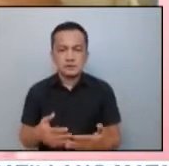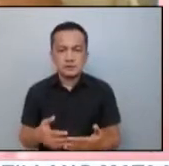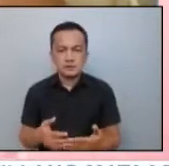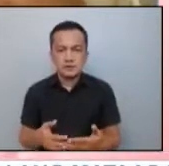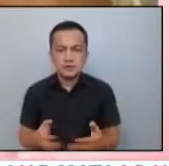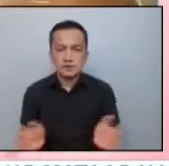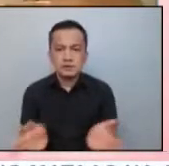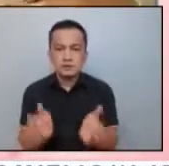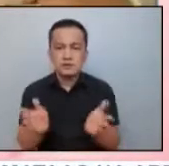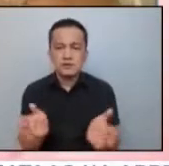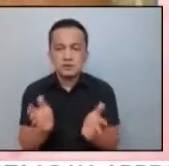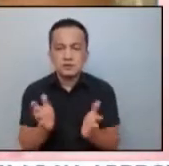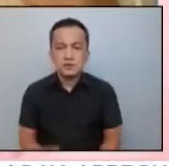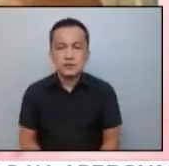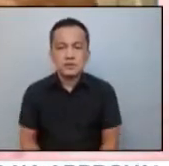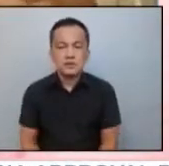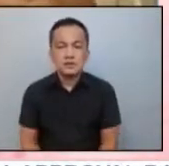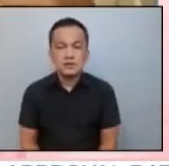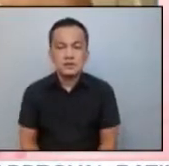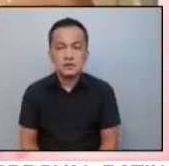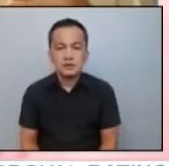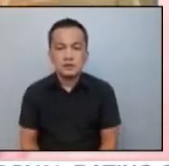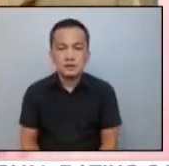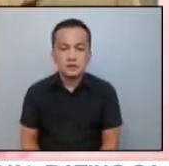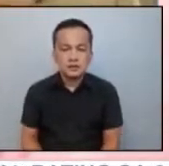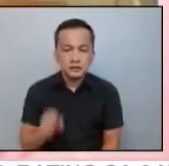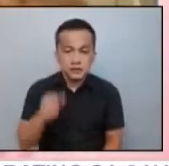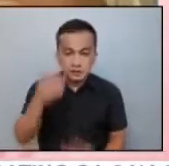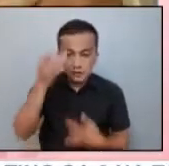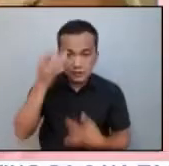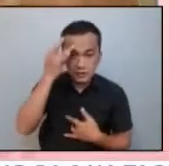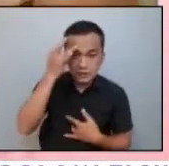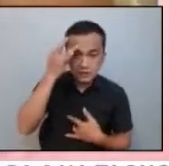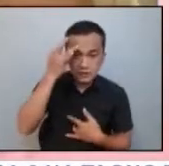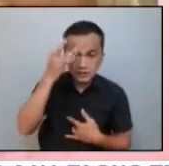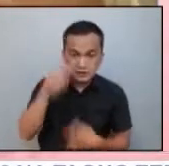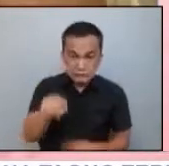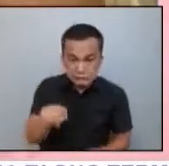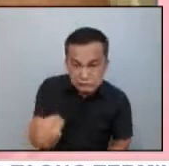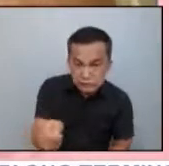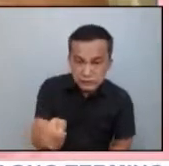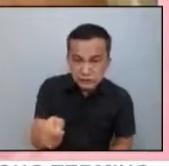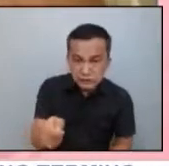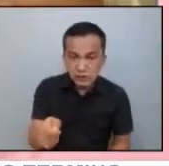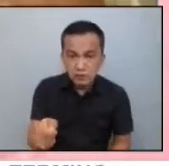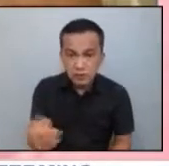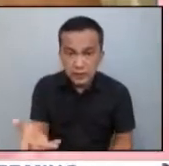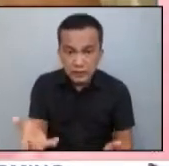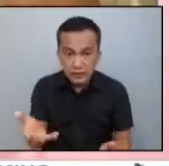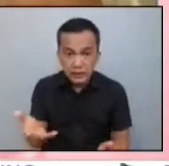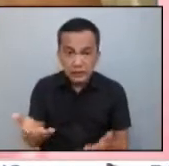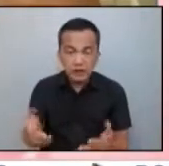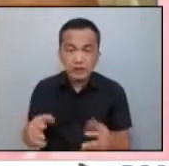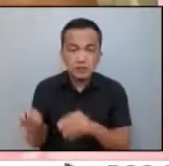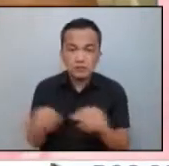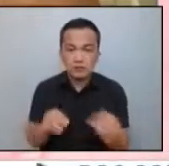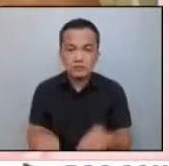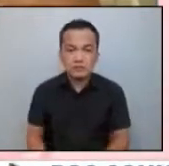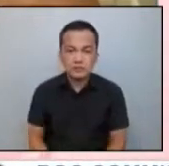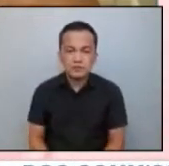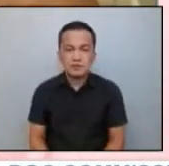po ng sakit, no, yung kurutin mo, hindi na yan gagalaw, at higit po sa lahat, no,